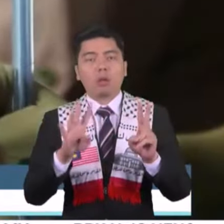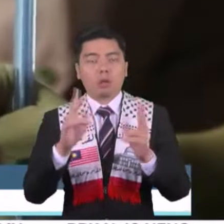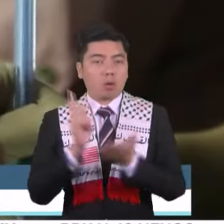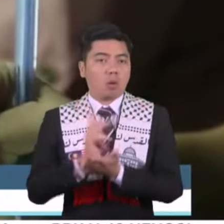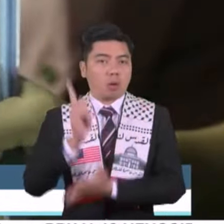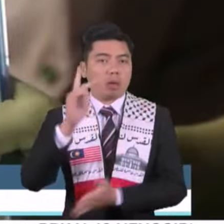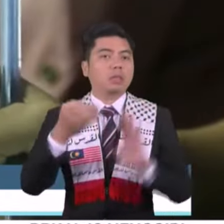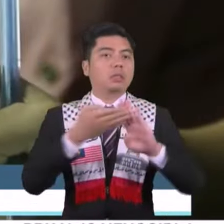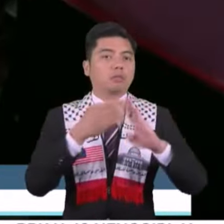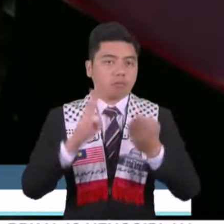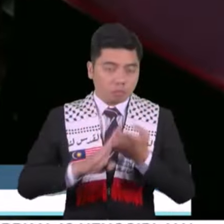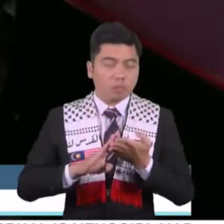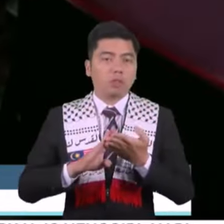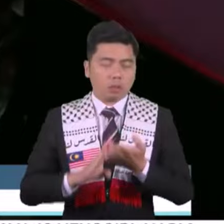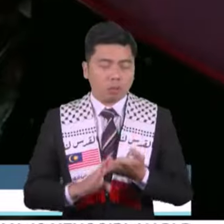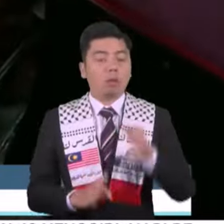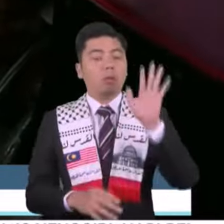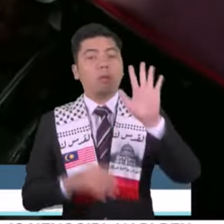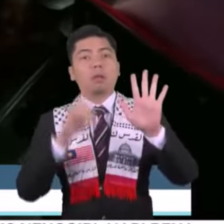26,474 kolej komuniti,